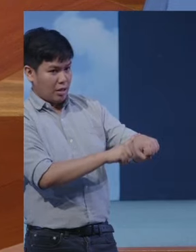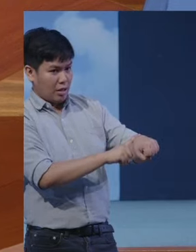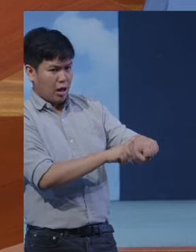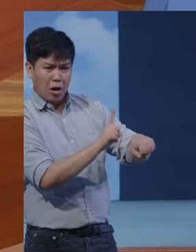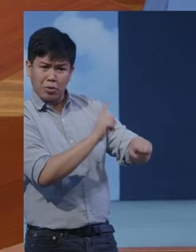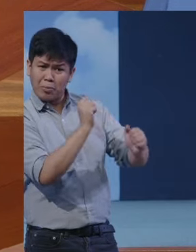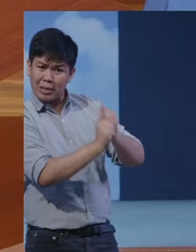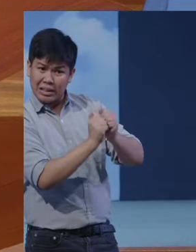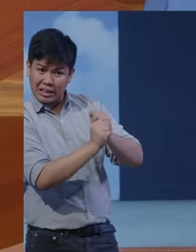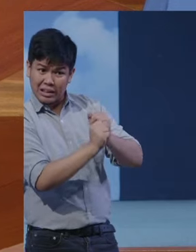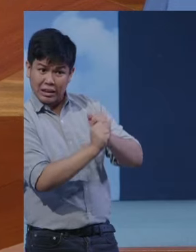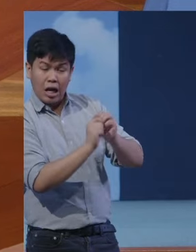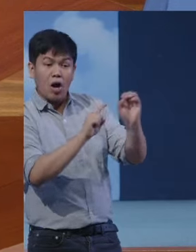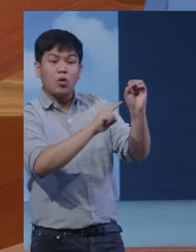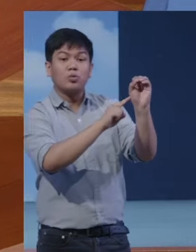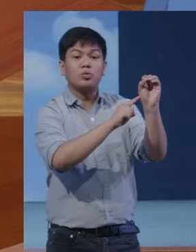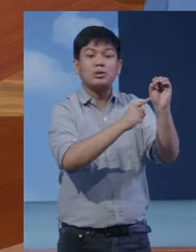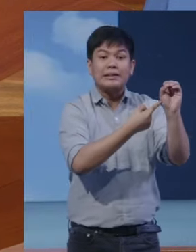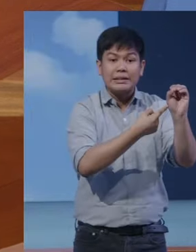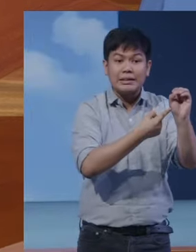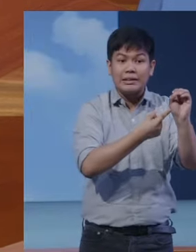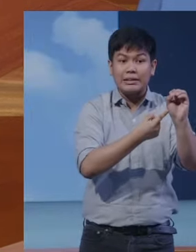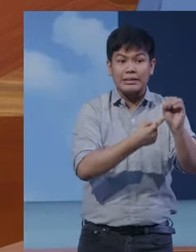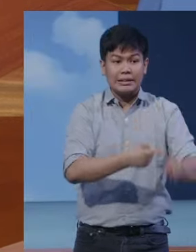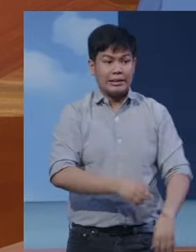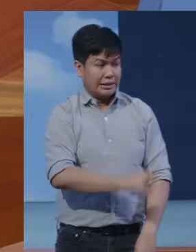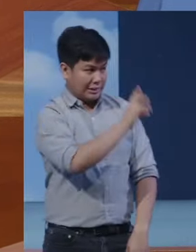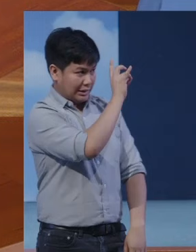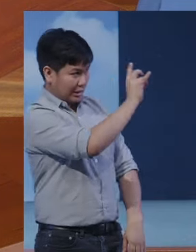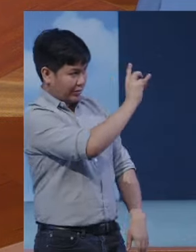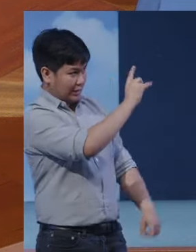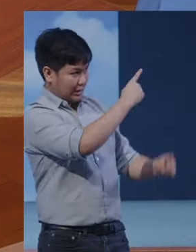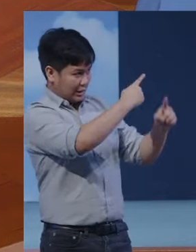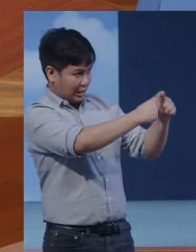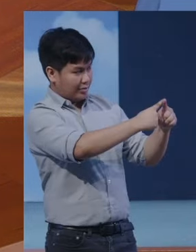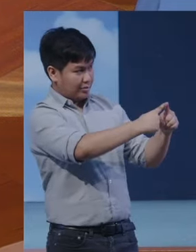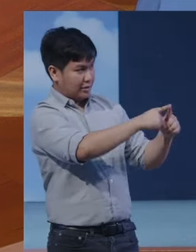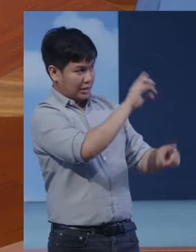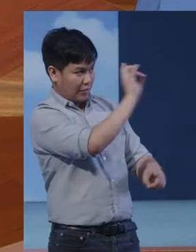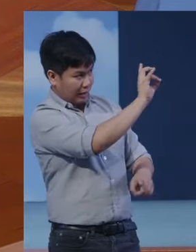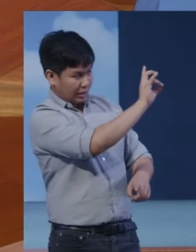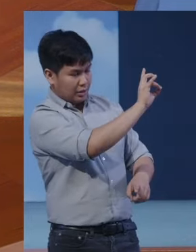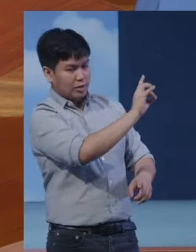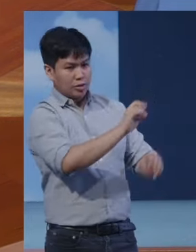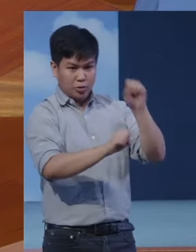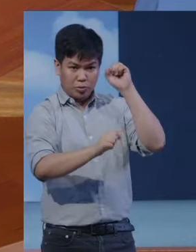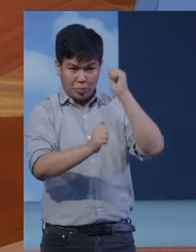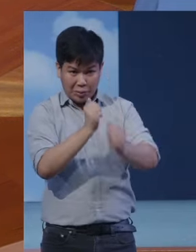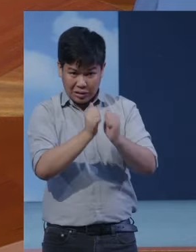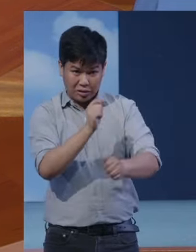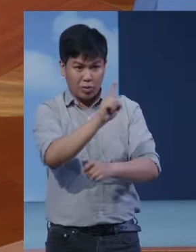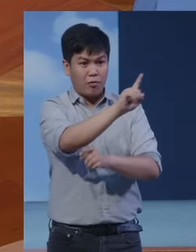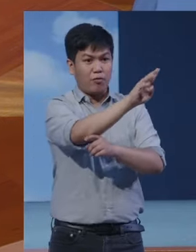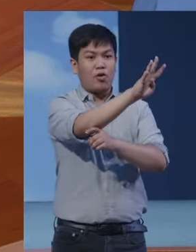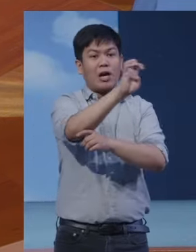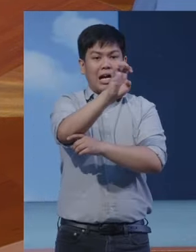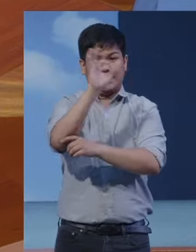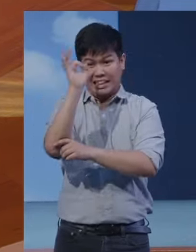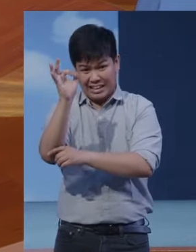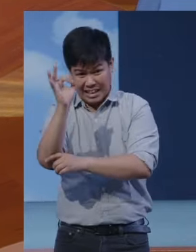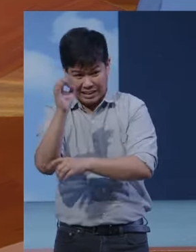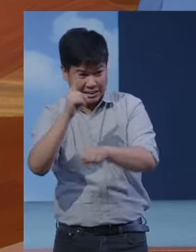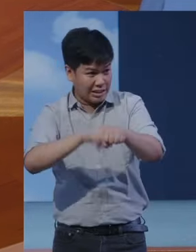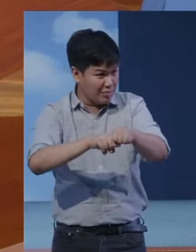fact sa original pwede ring basahin yon as 70 times 7 Ilan yon